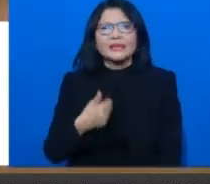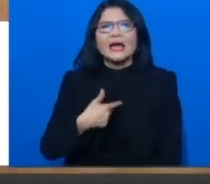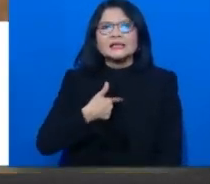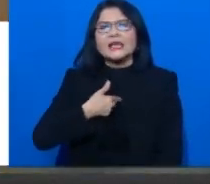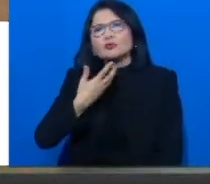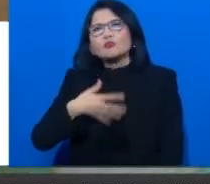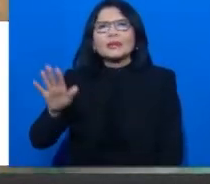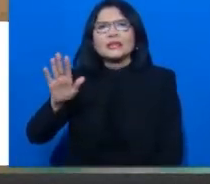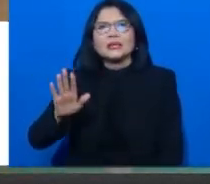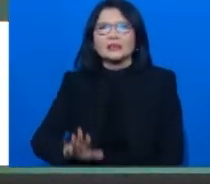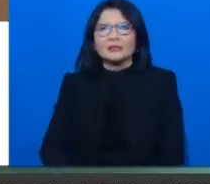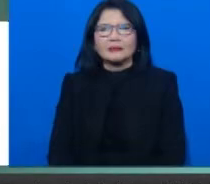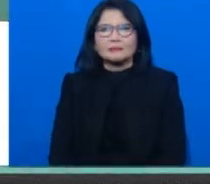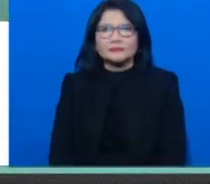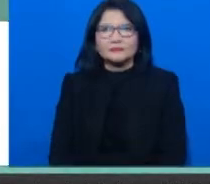gitu.